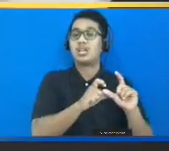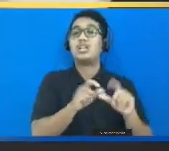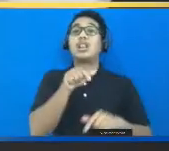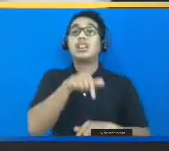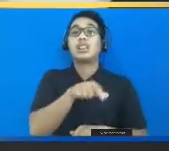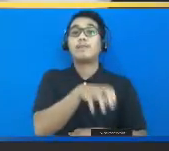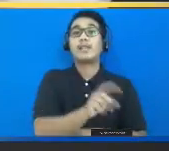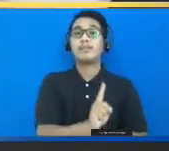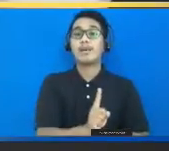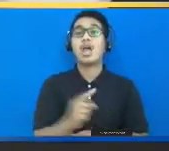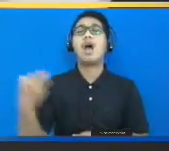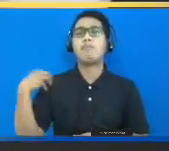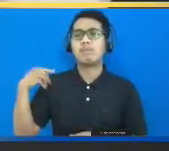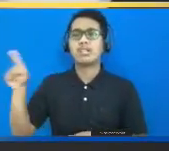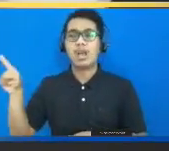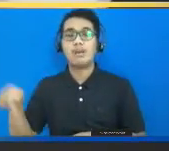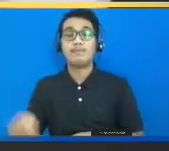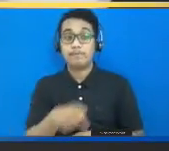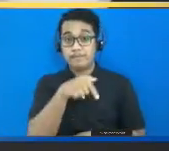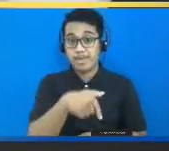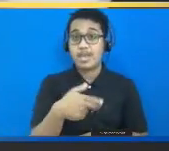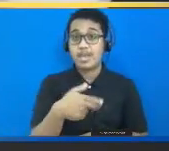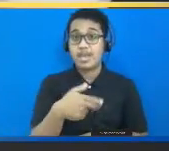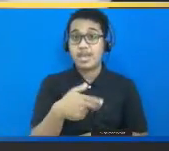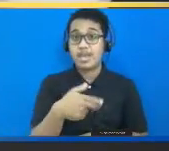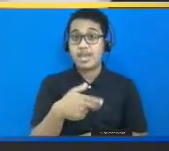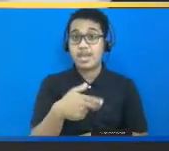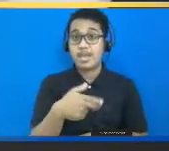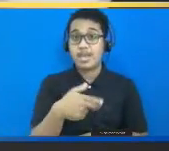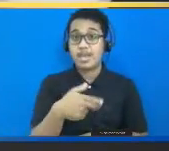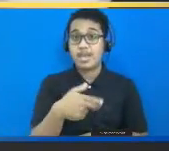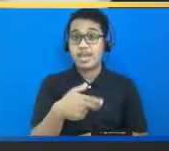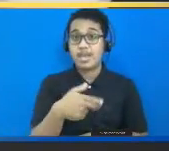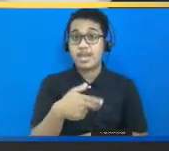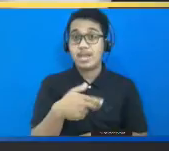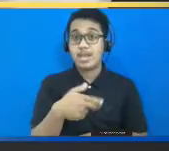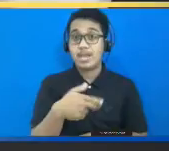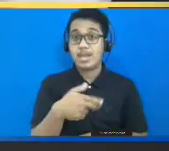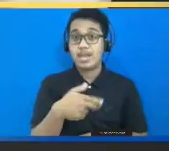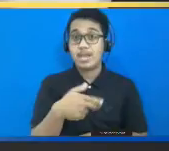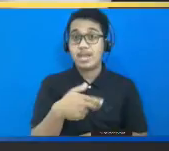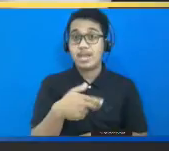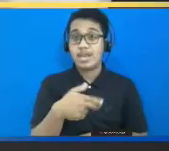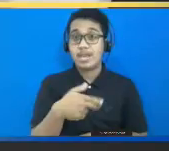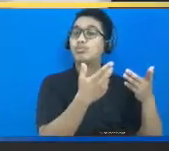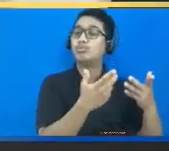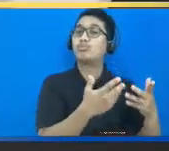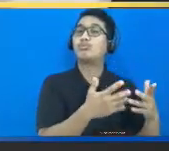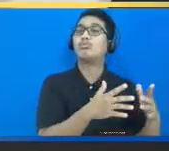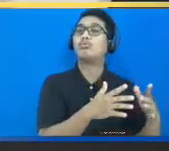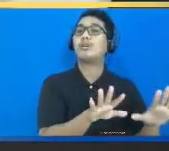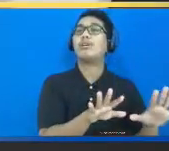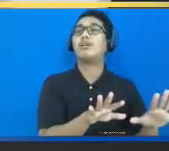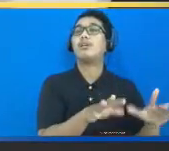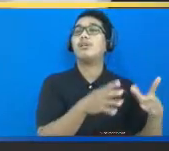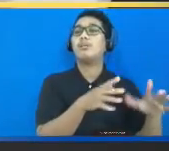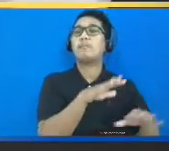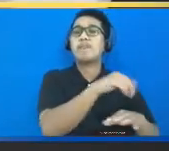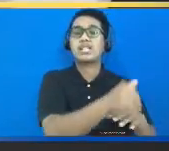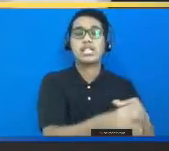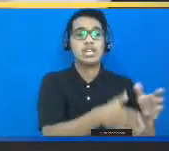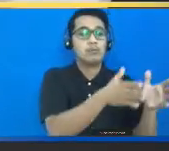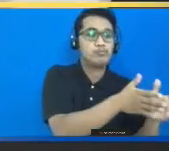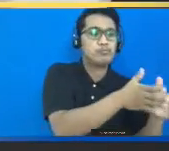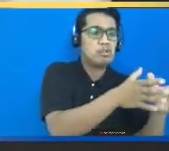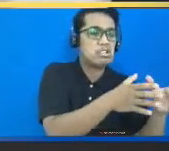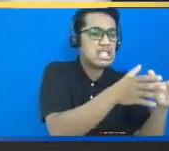ya sekarang Indonesia di yang yang salah satunya tuh udah udah mau sewa bab apa masih kecil-kecil